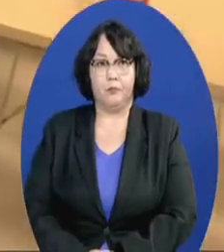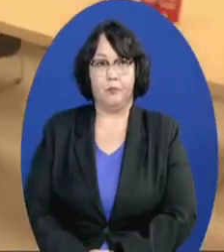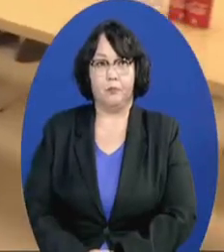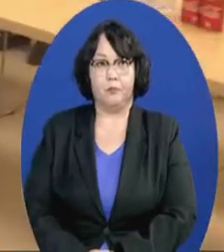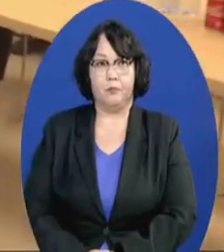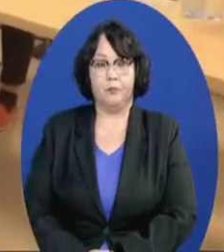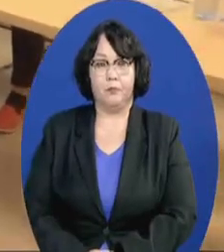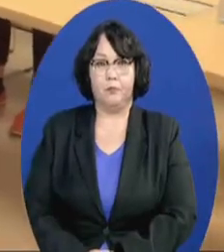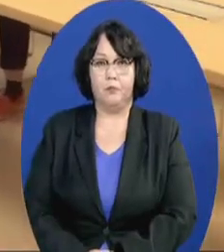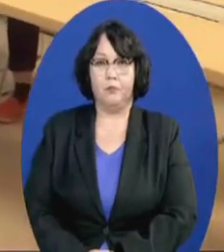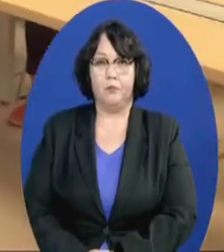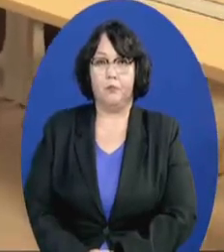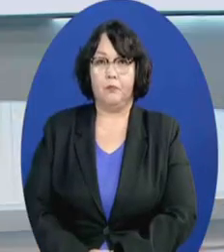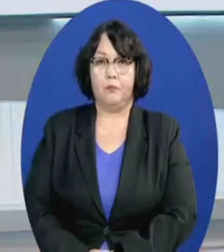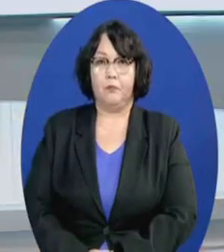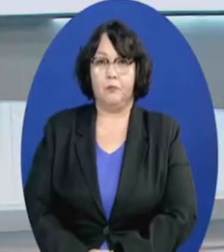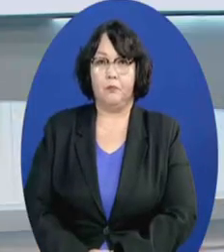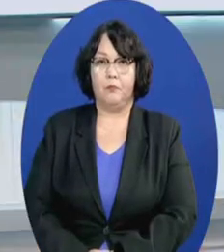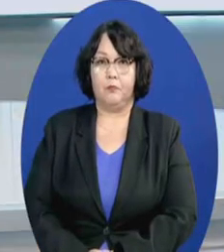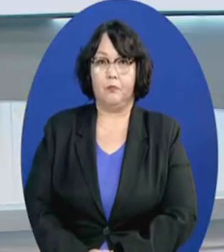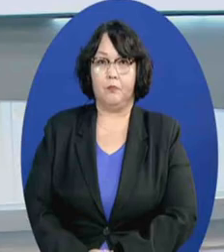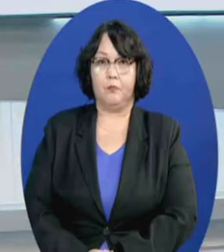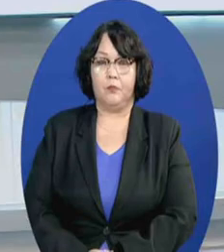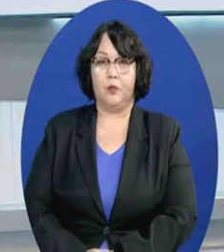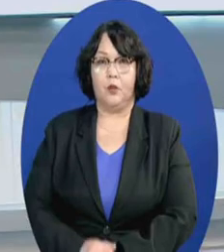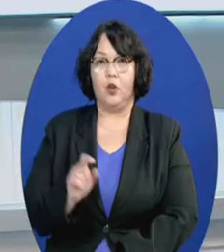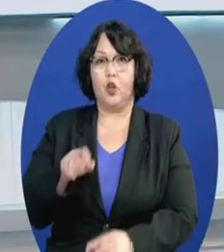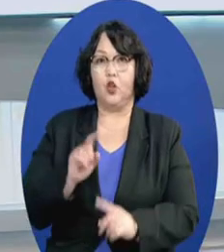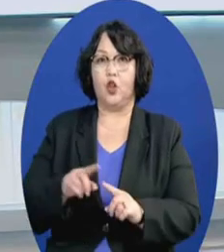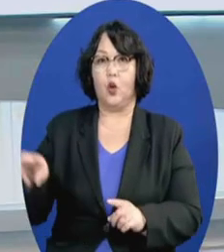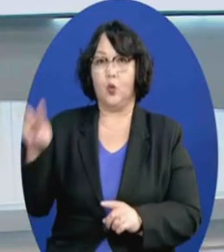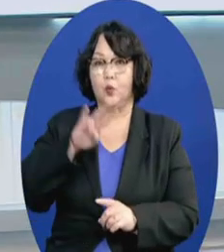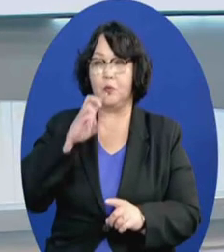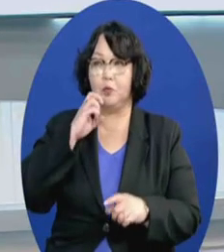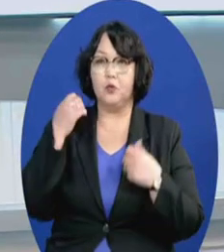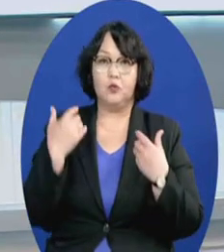Одоо орон нутгаас ирүүлсэн мэдээлэл хүргэе. За хожуу